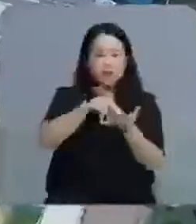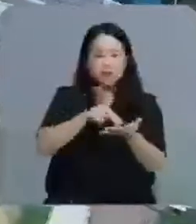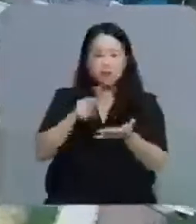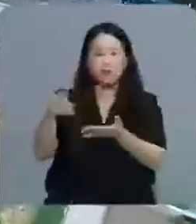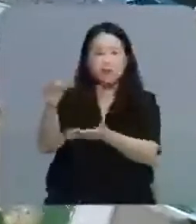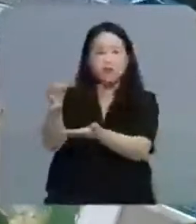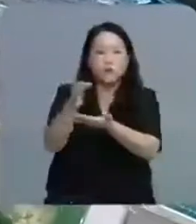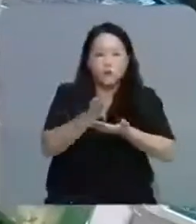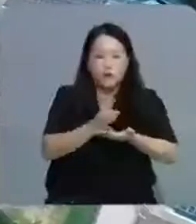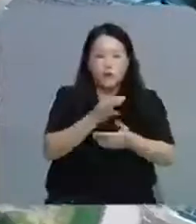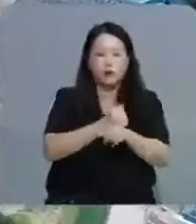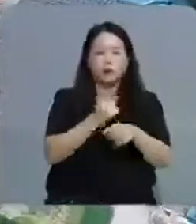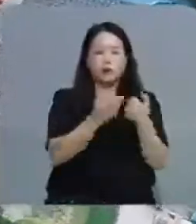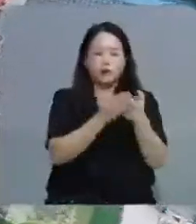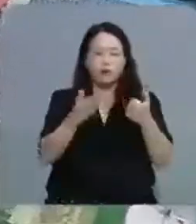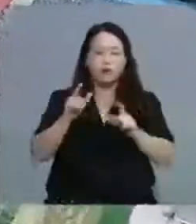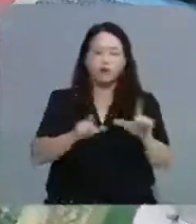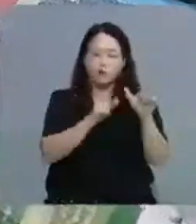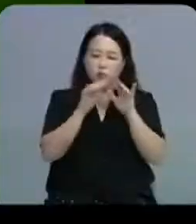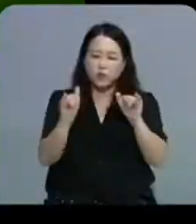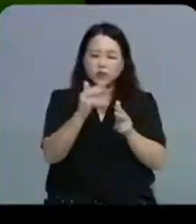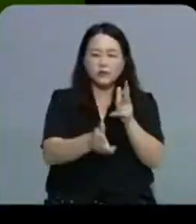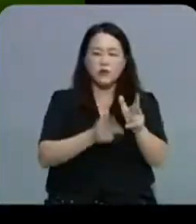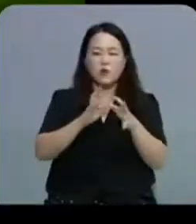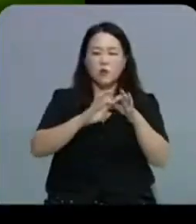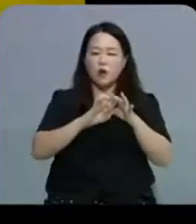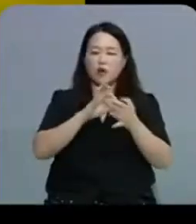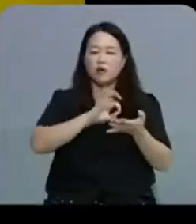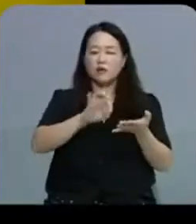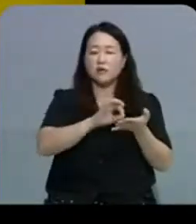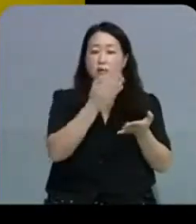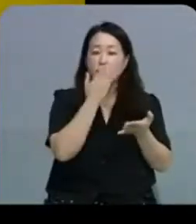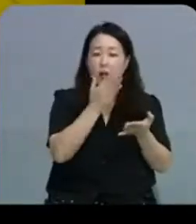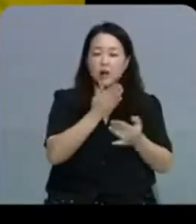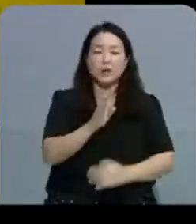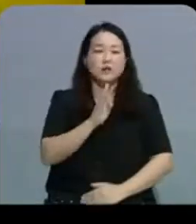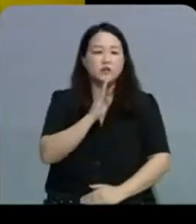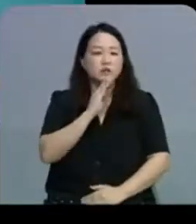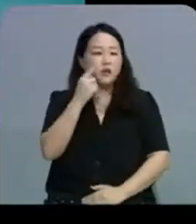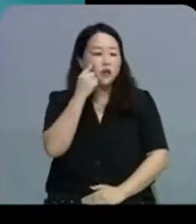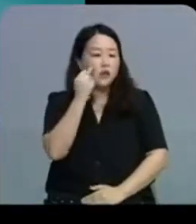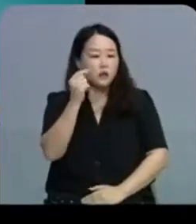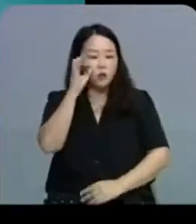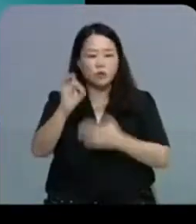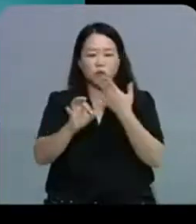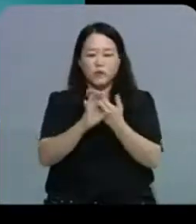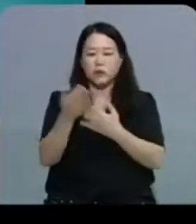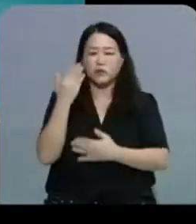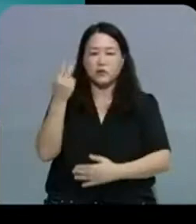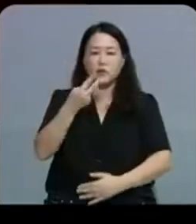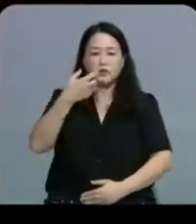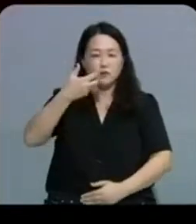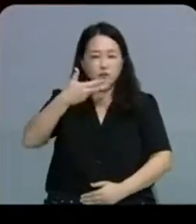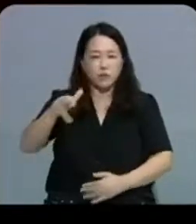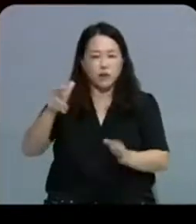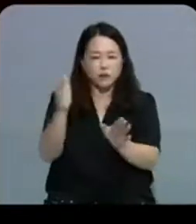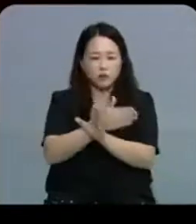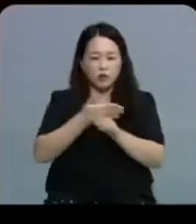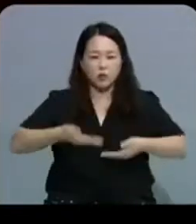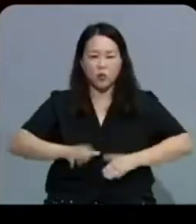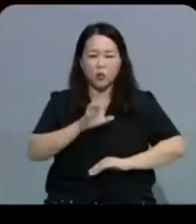사업에 쓰도록 하는 내용을 담았습니다 실제 일본은 지난 2008년부터 고향 납세 제도를 도입해